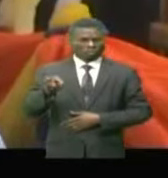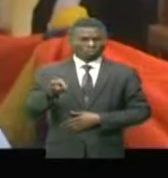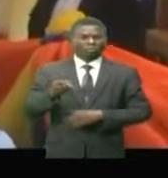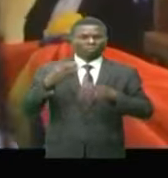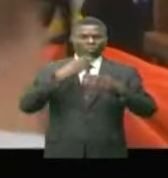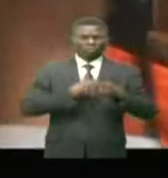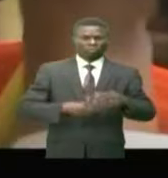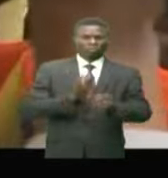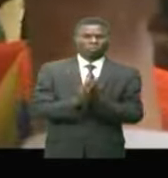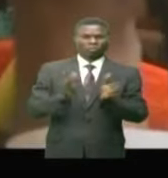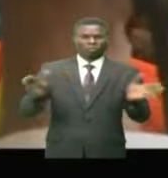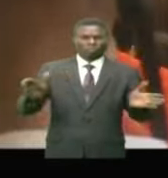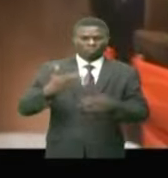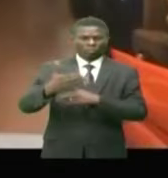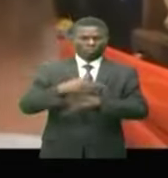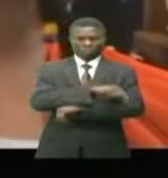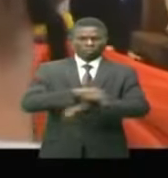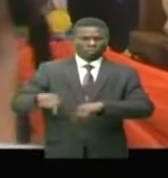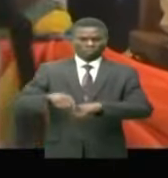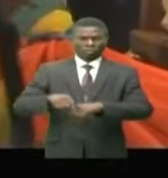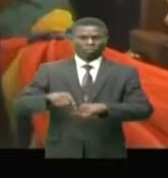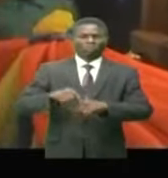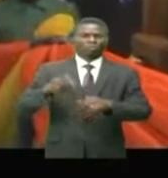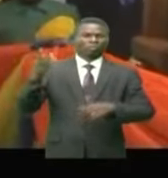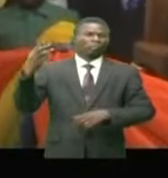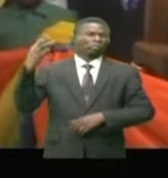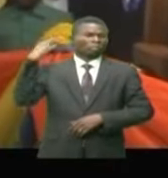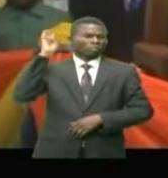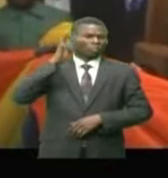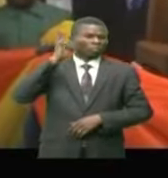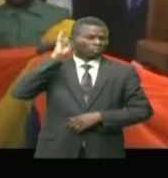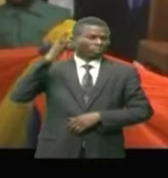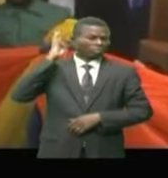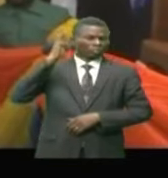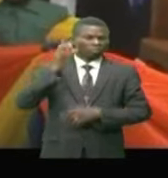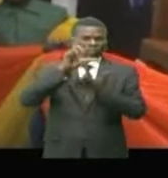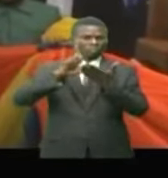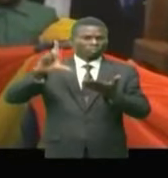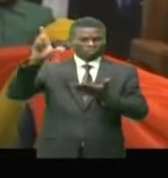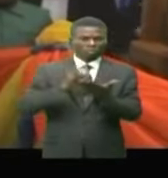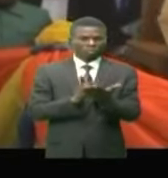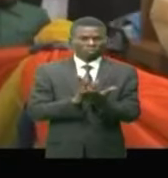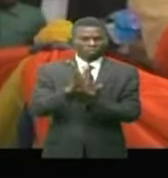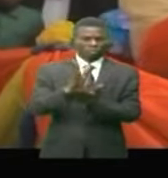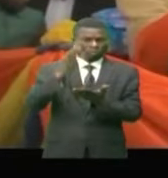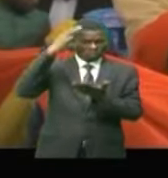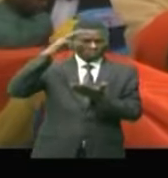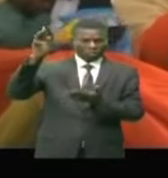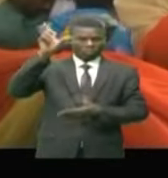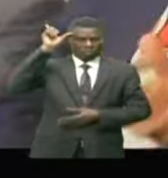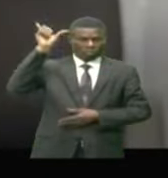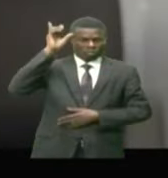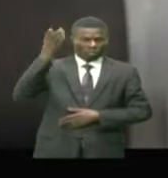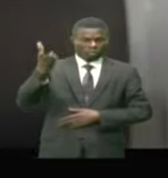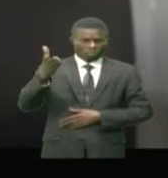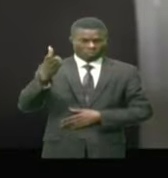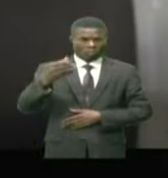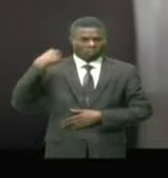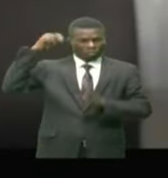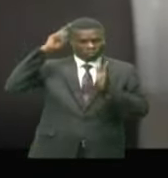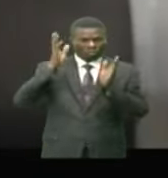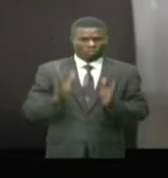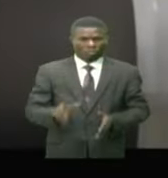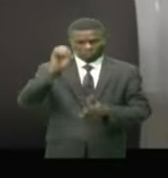procureur général près la Cour du Kwango. Il est aussi licencié en droit de l'Université de Lubumbashi. Le gouverneur du